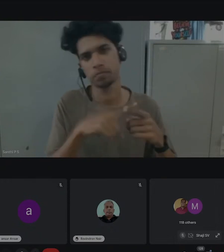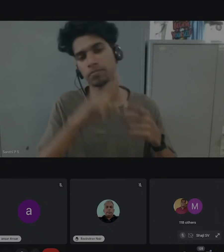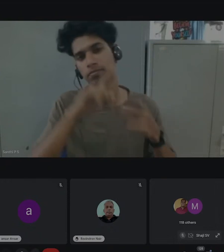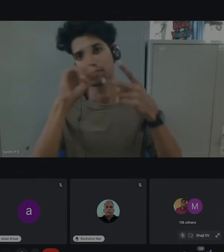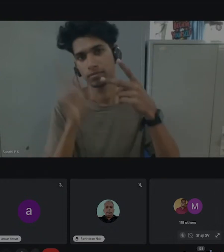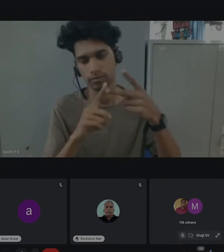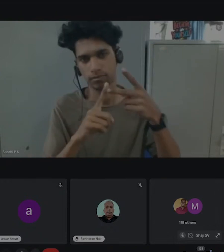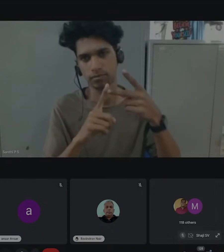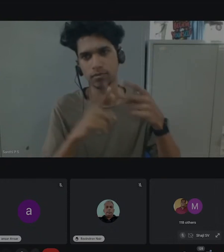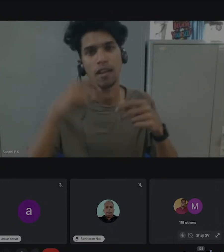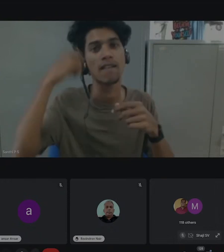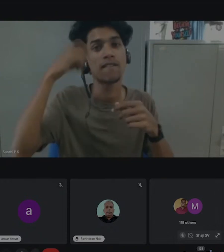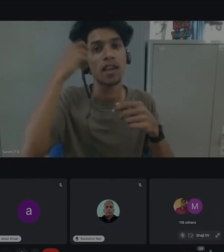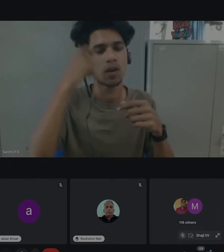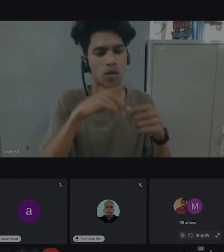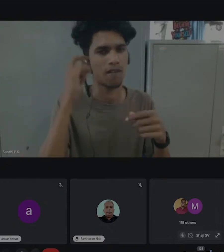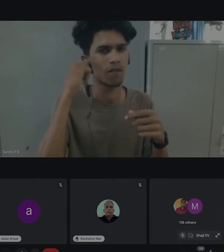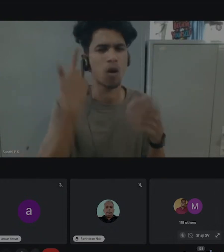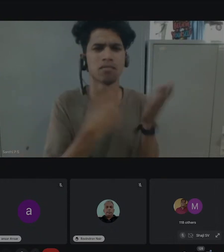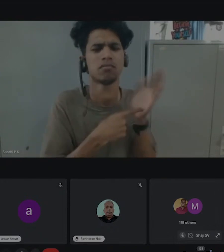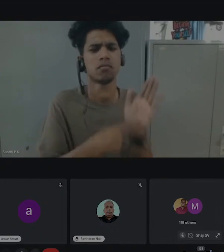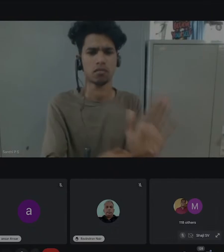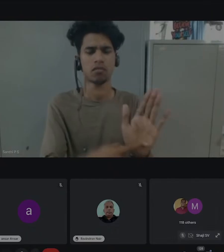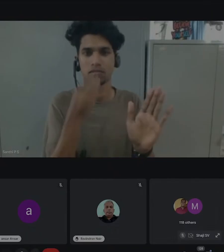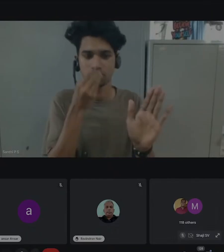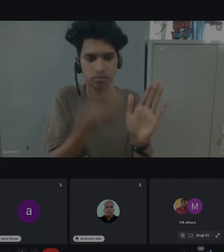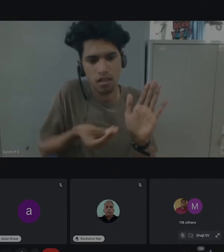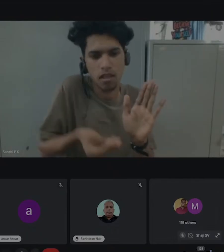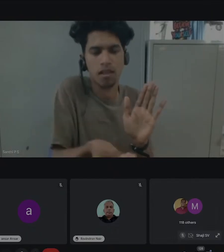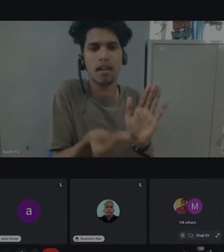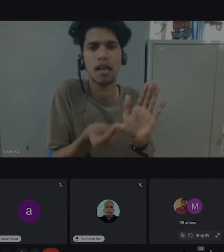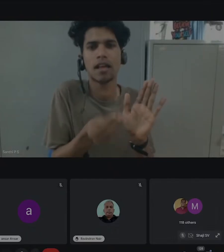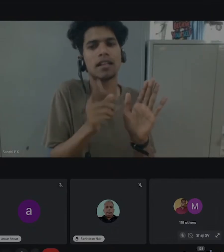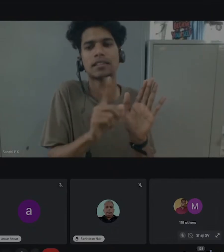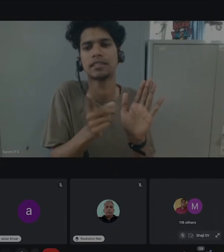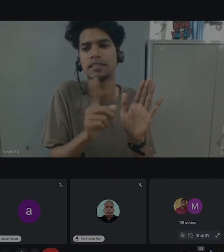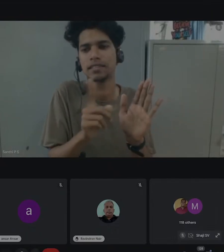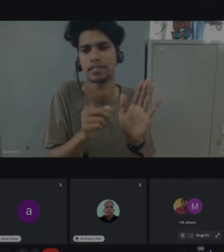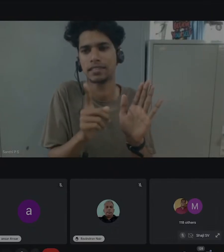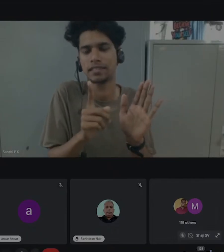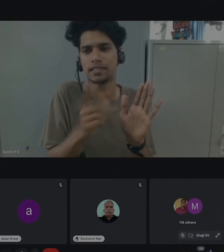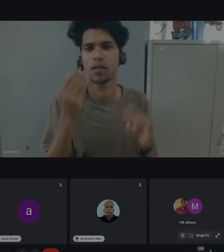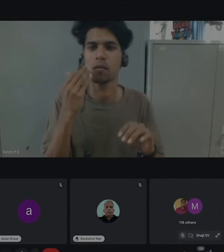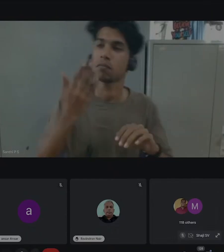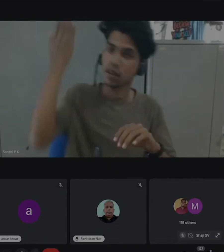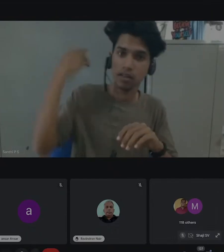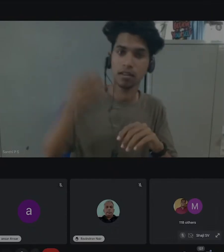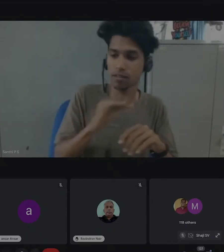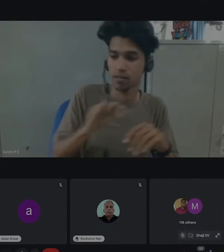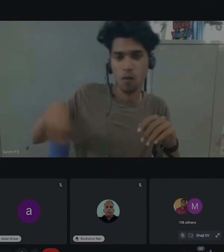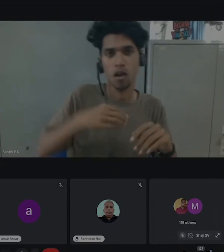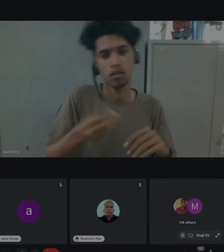കാര്യമാണ് വീഡിയോ കാണിച്ച് ഭക്ഷണം കൊടുക്കുക എന്നുള്ളത്. അത് പൊതുവെ എല്ലാവരും ചെയ്യുന്ന ഒരു കാര്യമാണ്. പണ്ട് കാലങ്ങളിലും കുട്ടികൾ ഭക്ഷണം